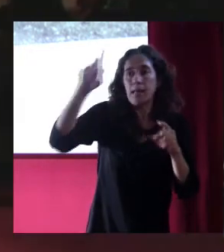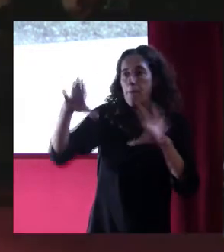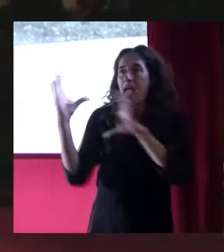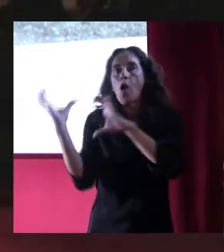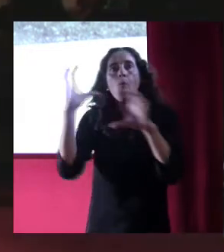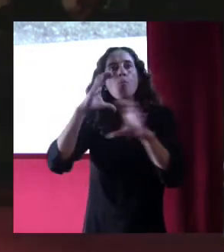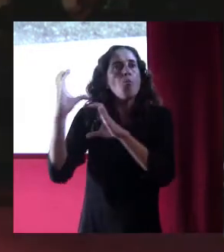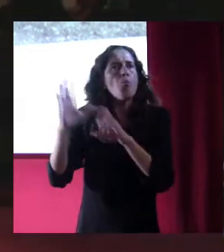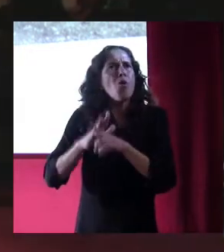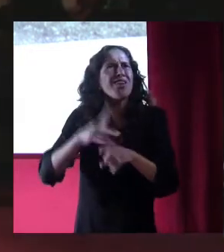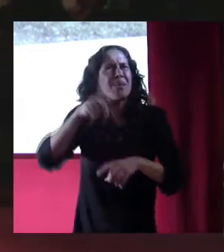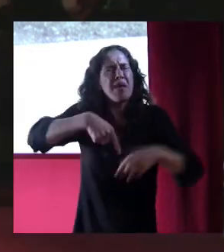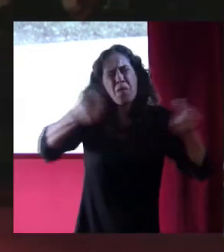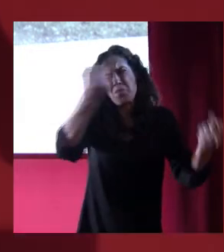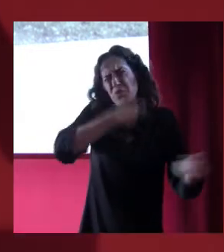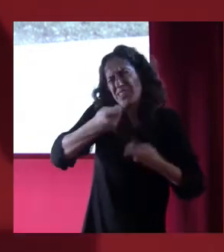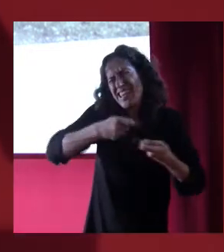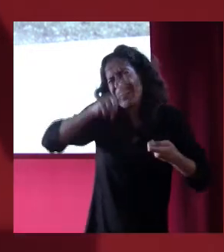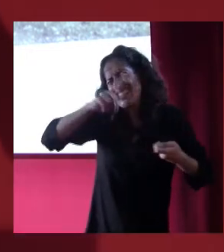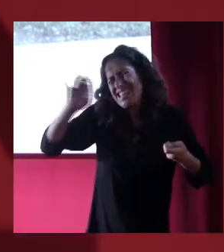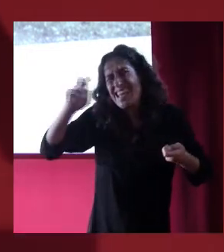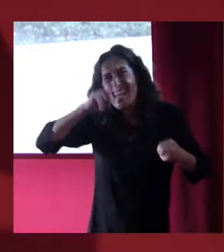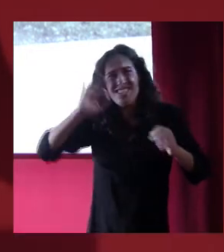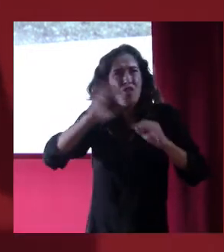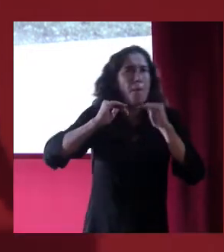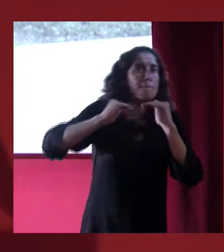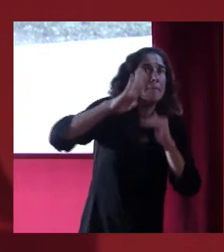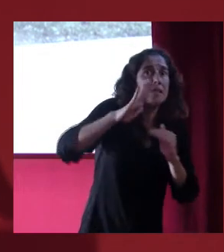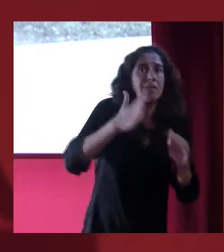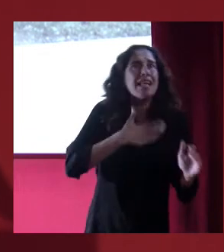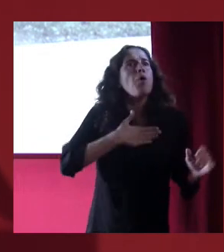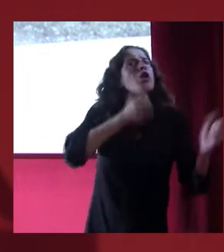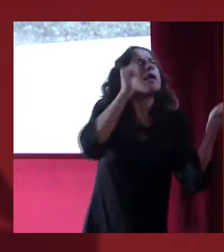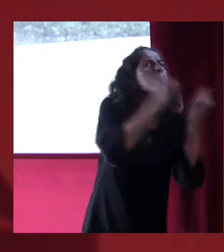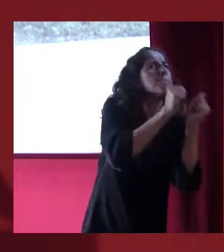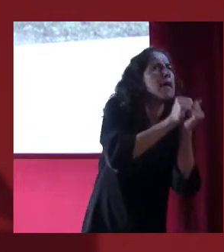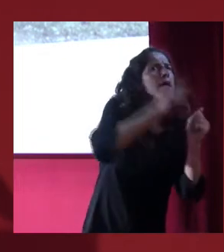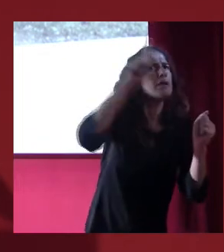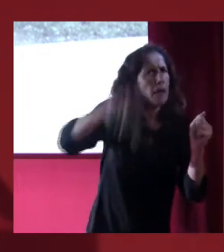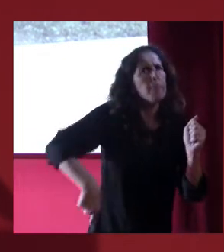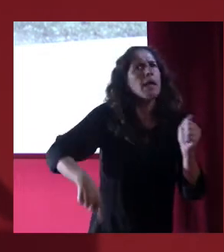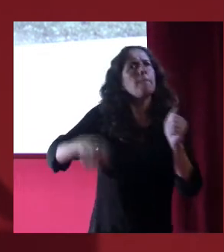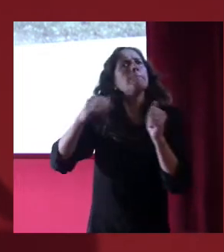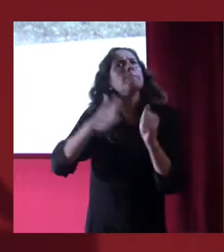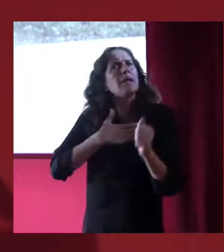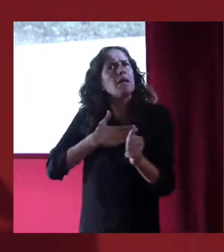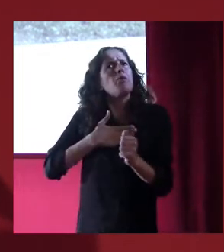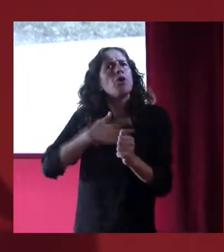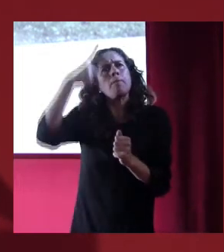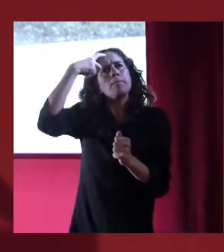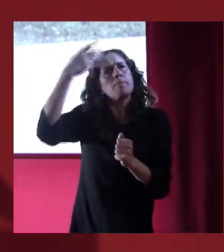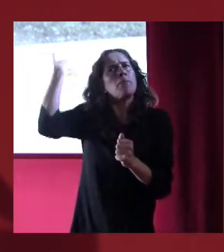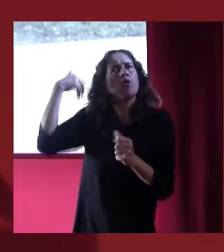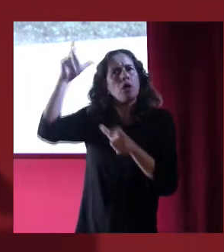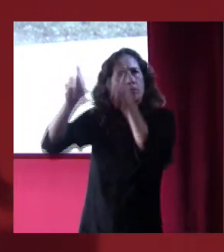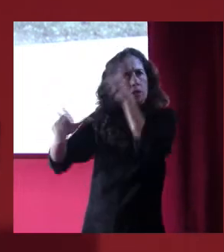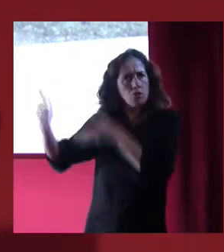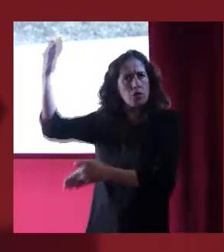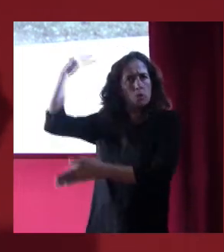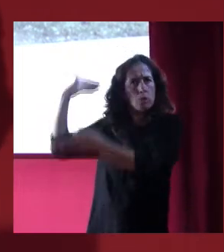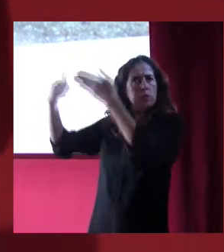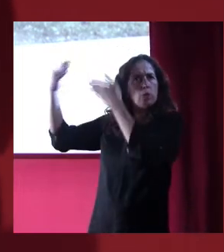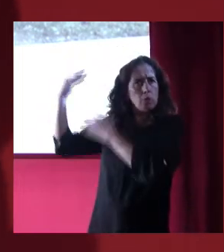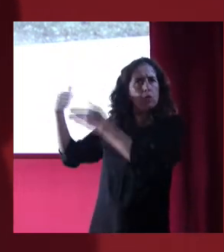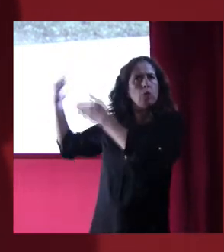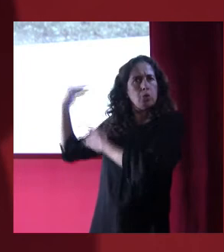botigues centenàries i a la Rambla, al patrimoni que és pedra i al patrimoni que és memòria de les persones que ens han precedit.